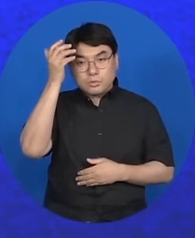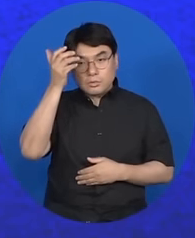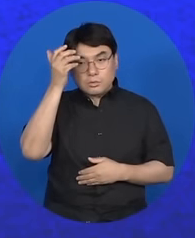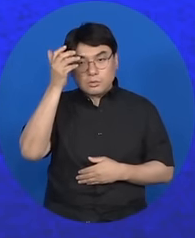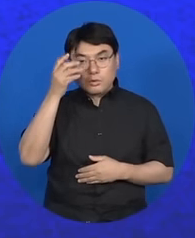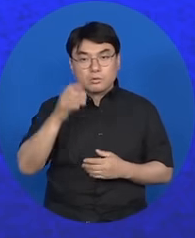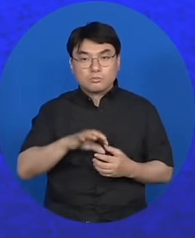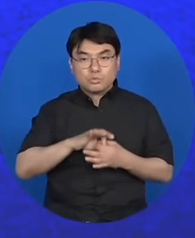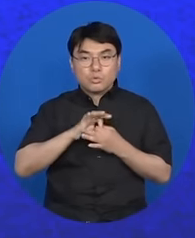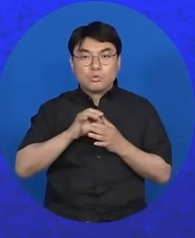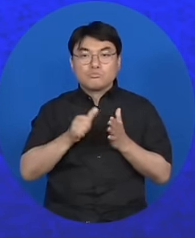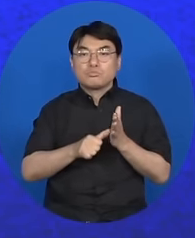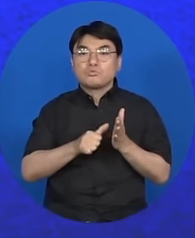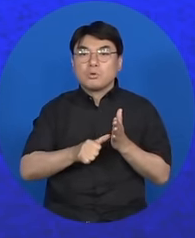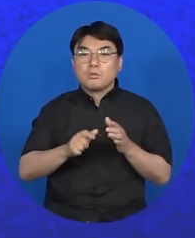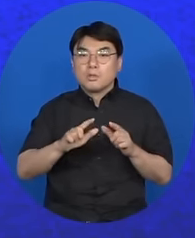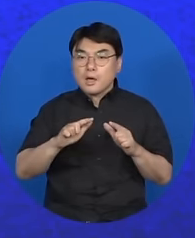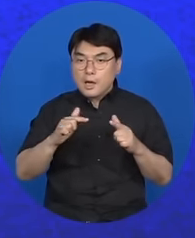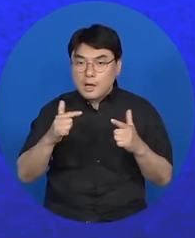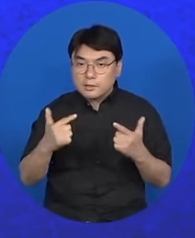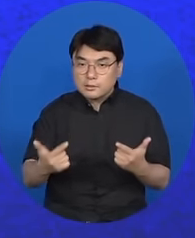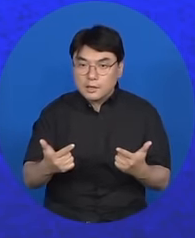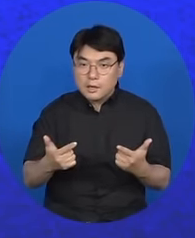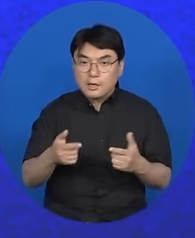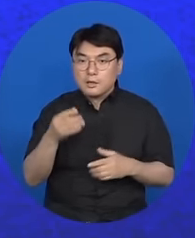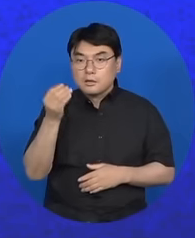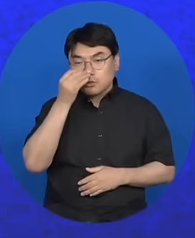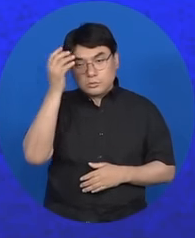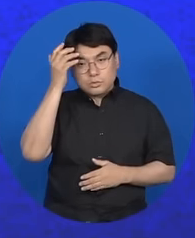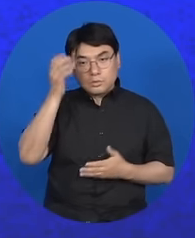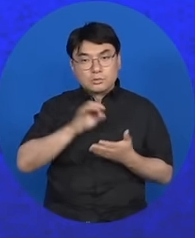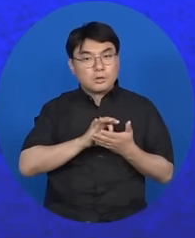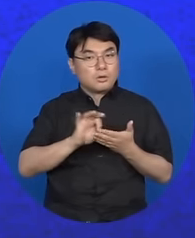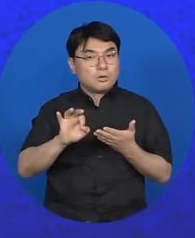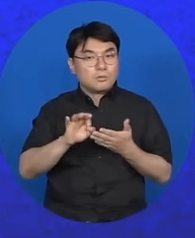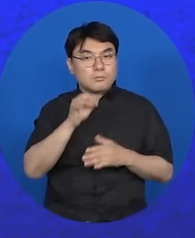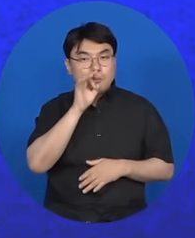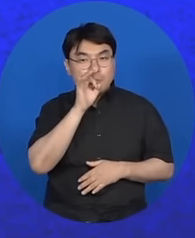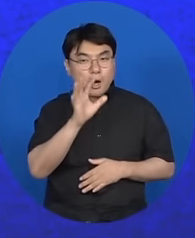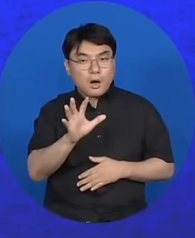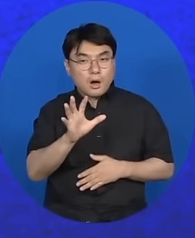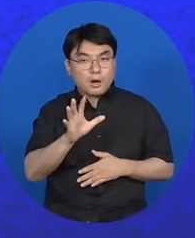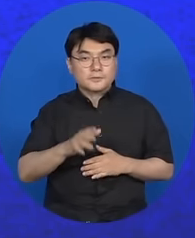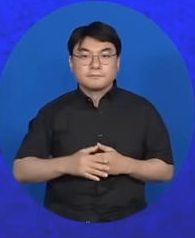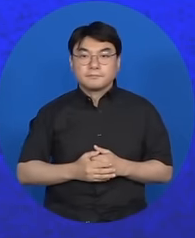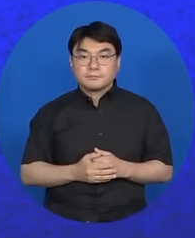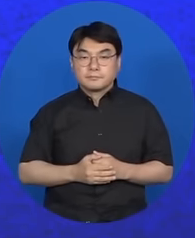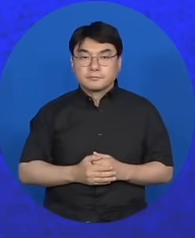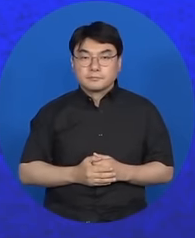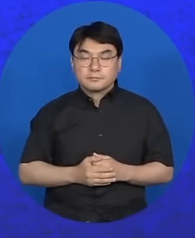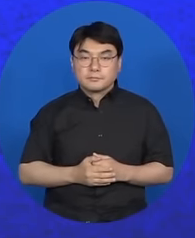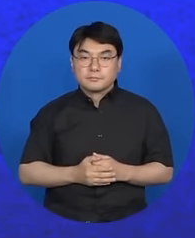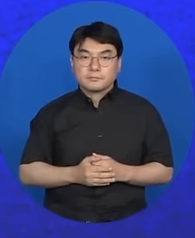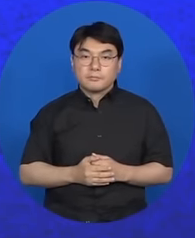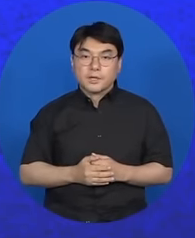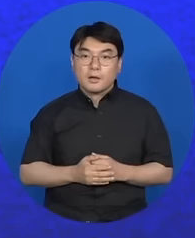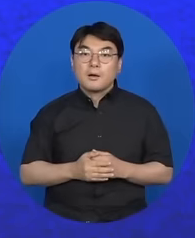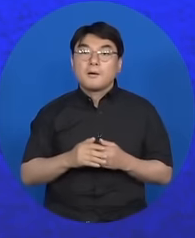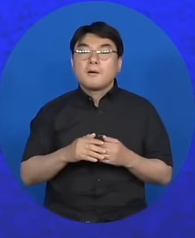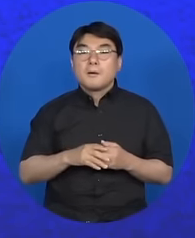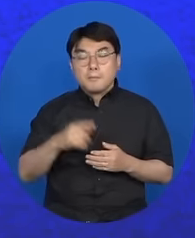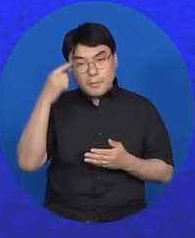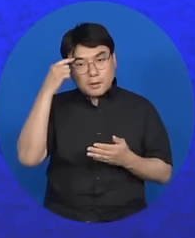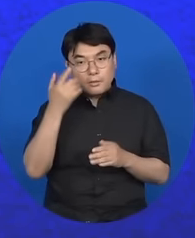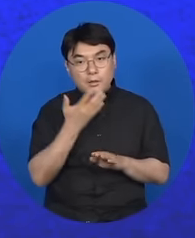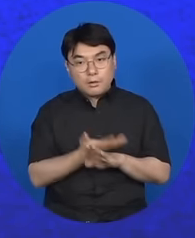물건이 아닙니다. 우리가 성령을 사용하는 것도 아니고 그럴 수도 없습니다. 말씀드린 것처럼 반대로